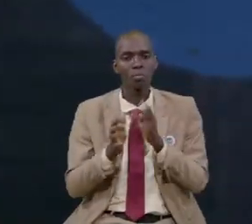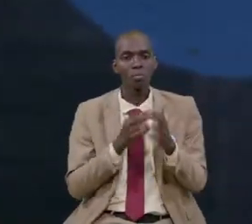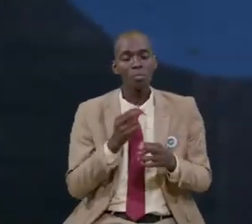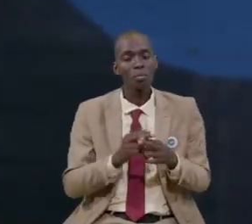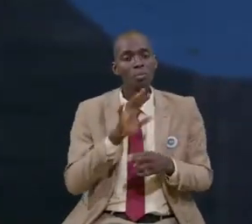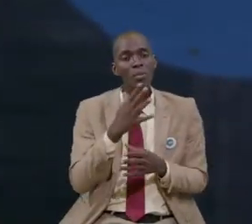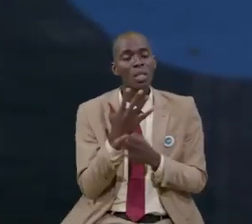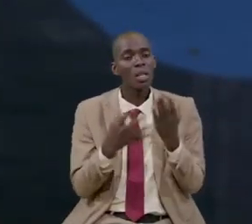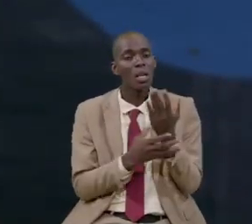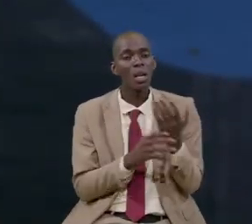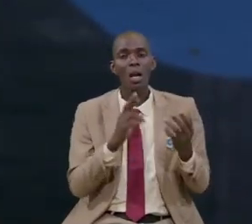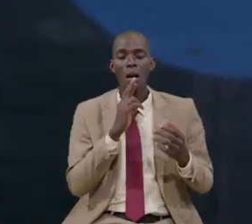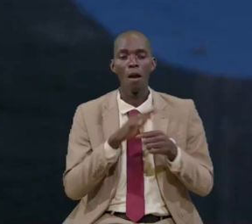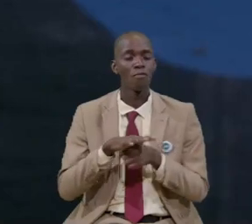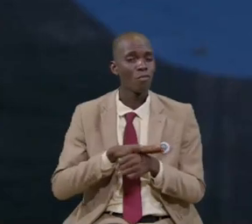pleines de sang.